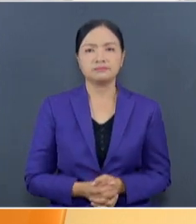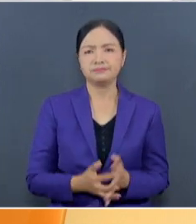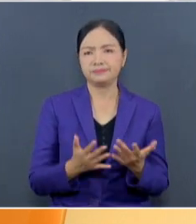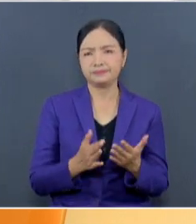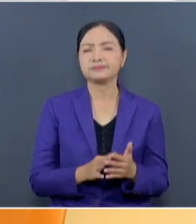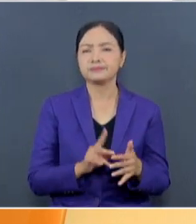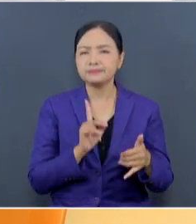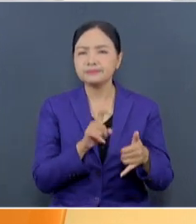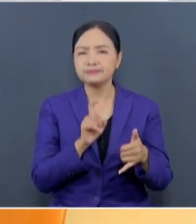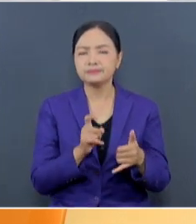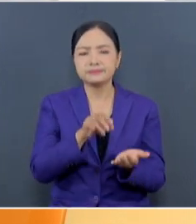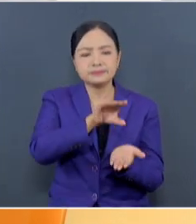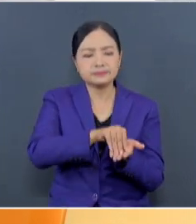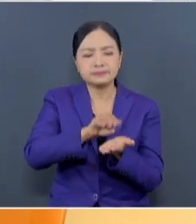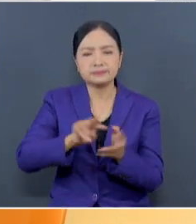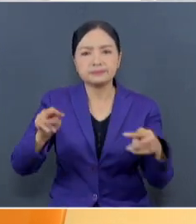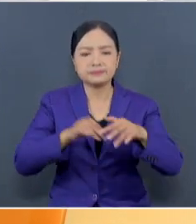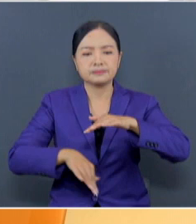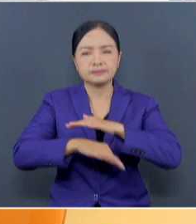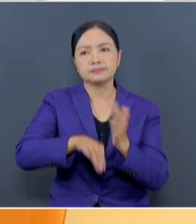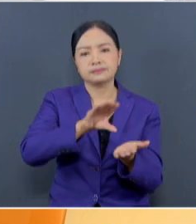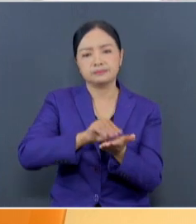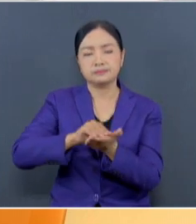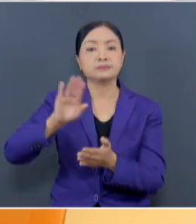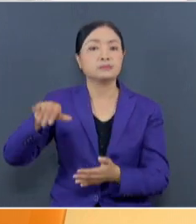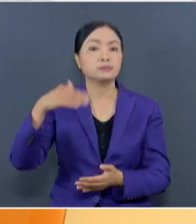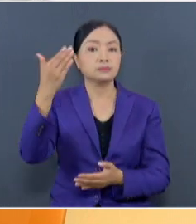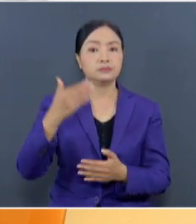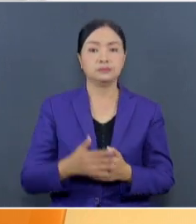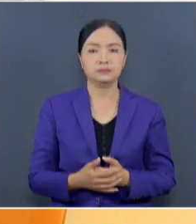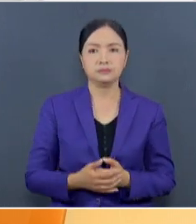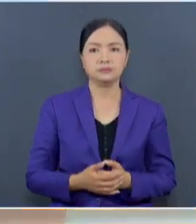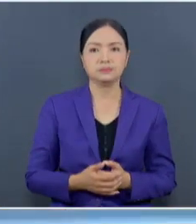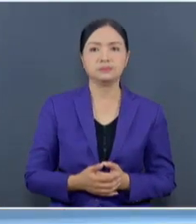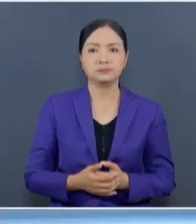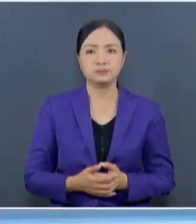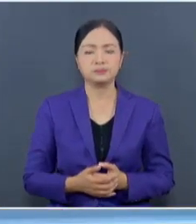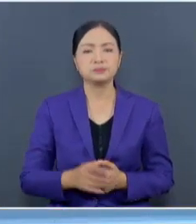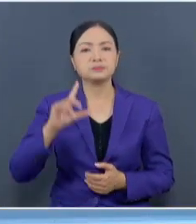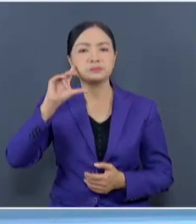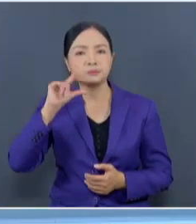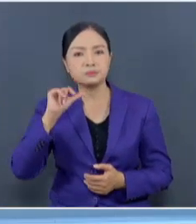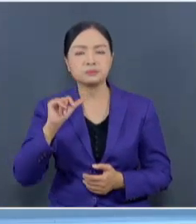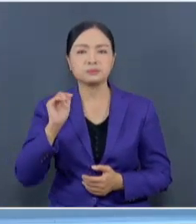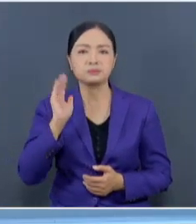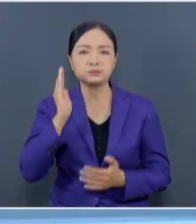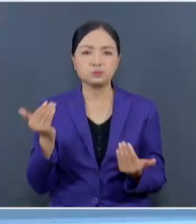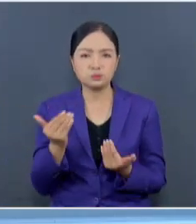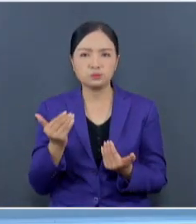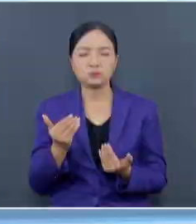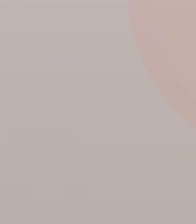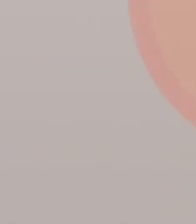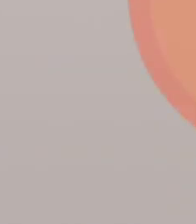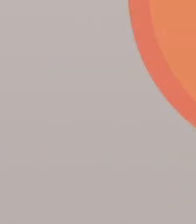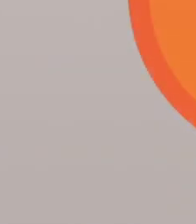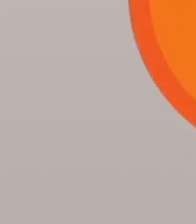ต้องรอสอบปากคำและเก็บรวบรวมพยานหลักฐานก่อนนะฮะอันนี้ทางคุณแม่กับทางผู้บาดเจ็บเขาก็มาร้องสื่อนะเดี๋ยวเราตามความคืบหน้าเรื่องนี้นะ